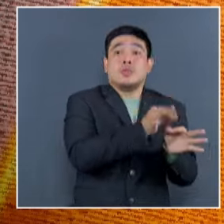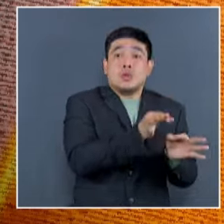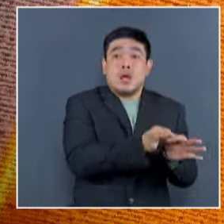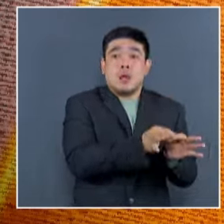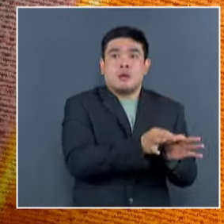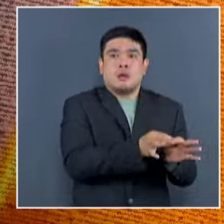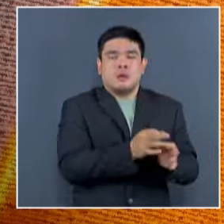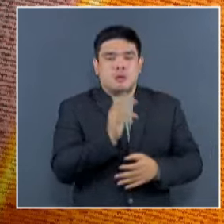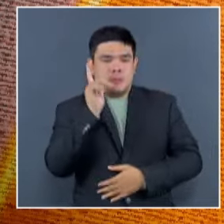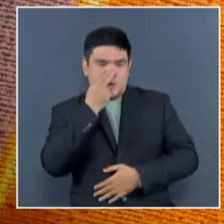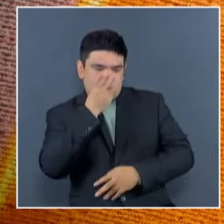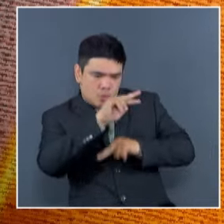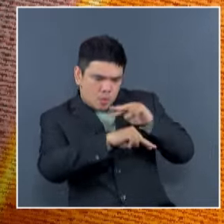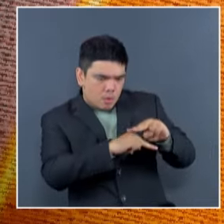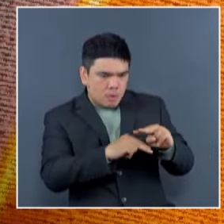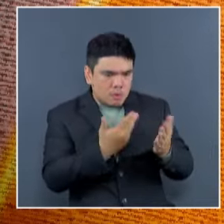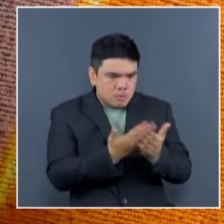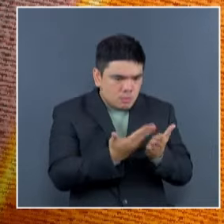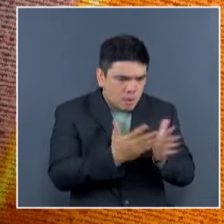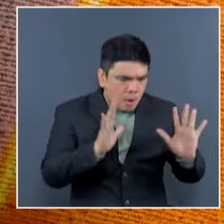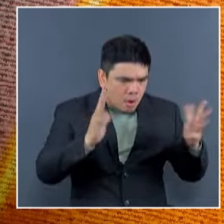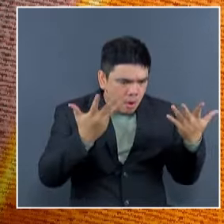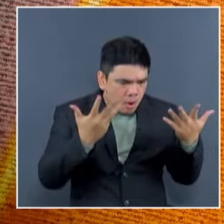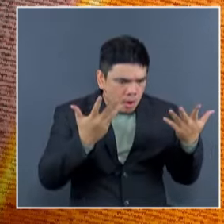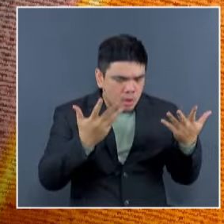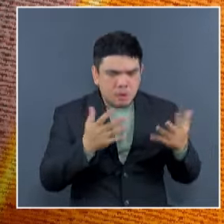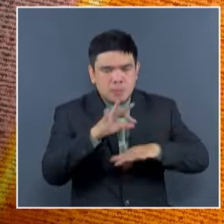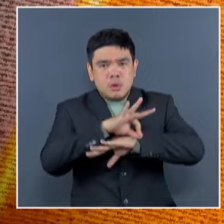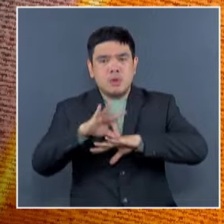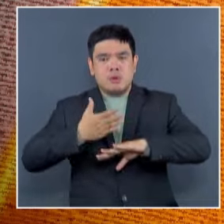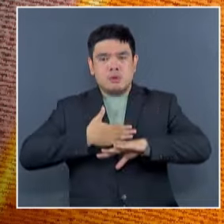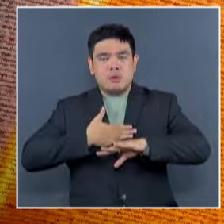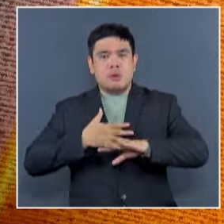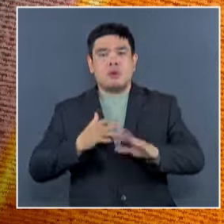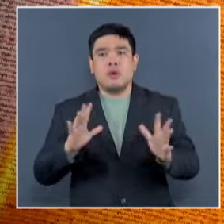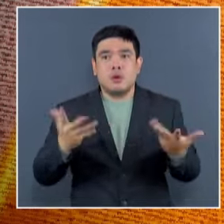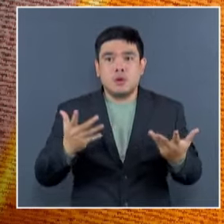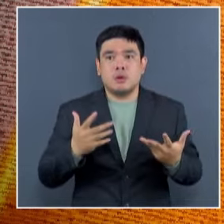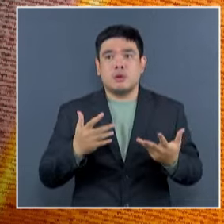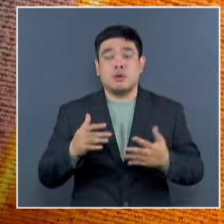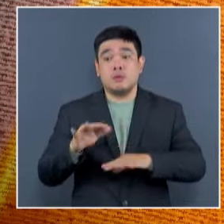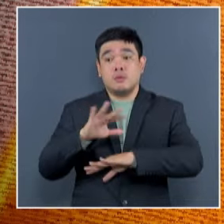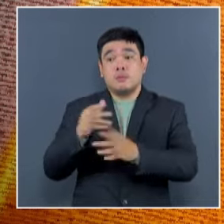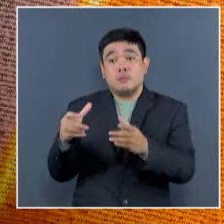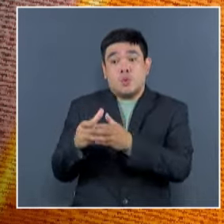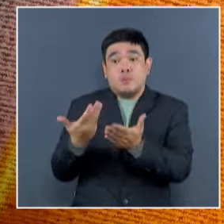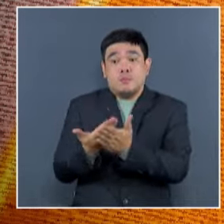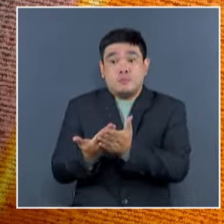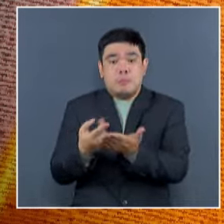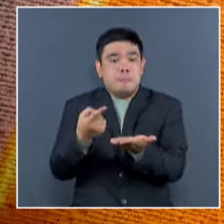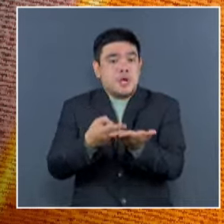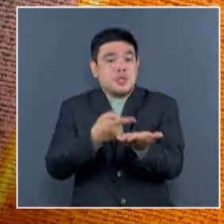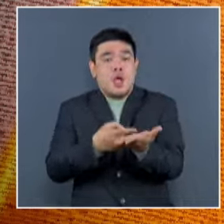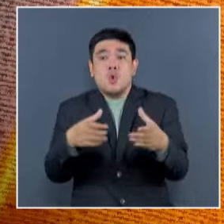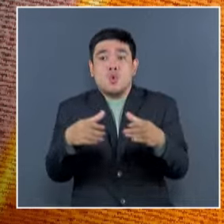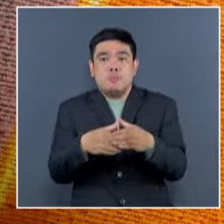ม่แต่ปรากฏพอคุณแม่ไปตรวจสอบอ้าวเงินเนี่ยมันไม่ได้เข้าบัญชีคุณแม ่ เงินมันเข้าบัญชีทางด้านของที่ปรึกษาก